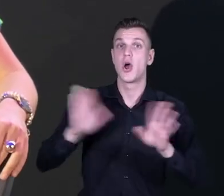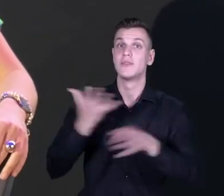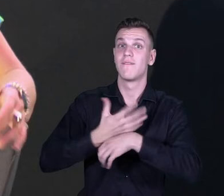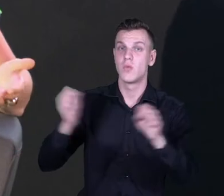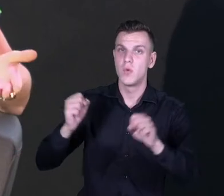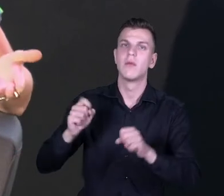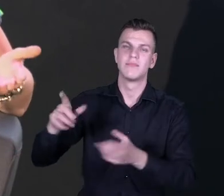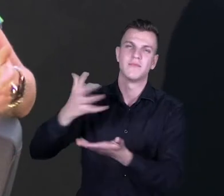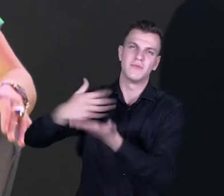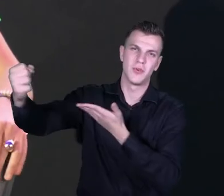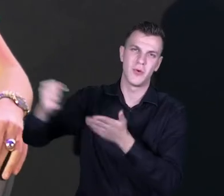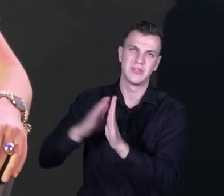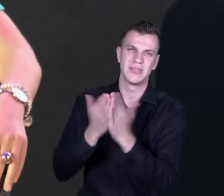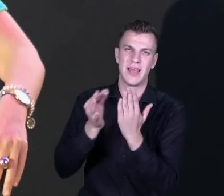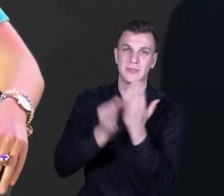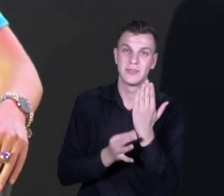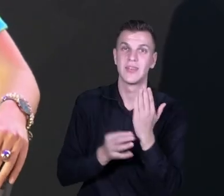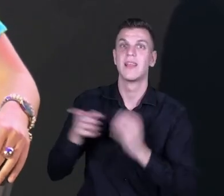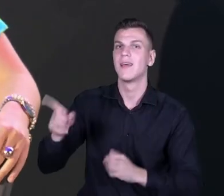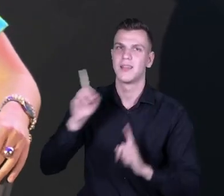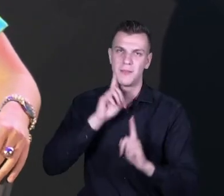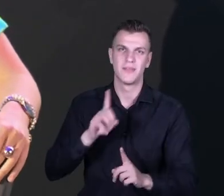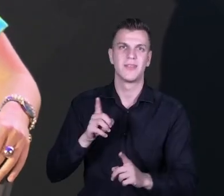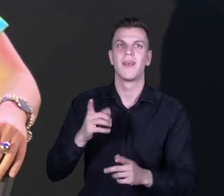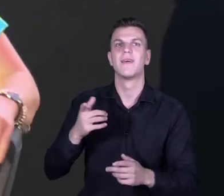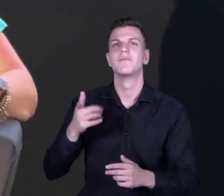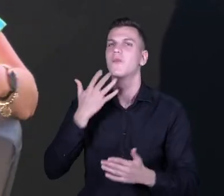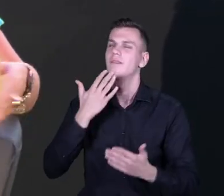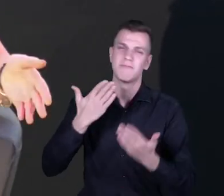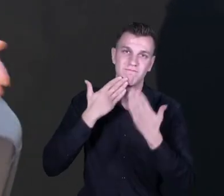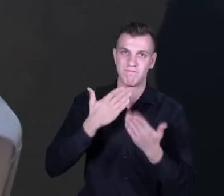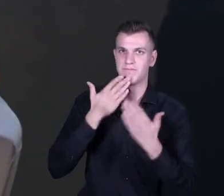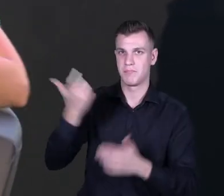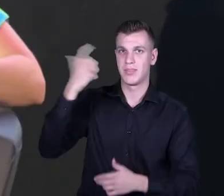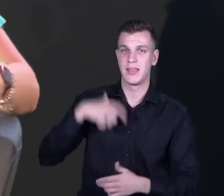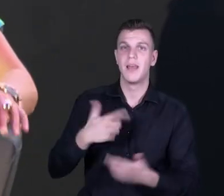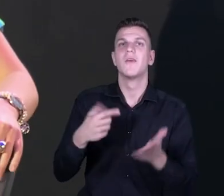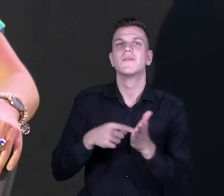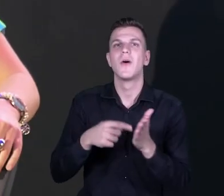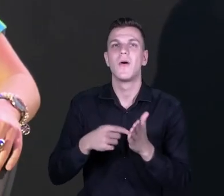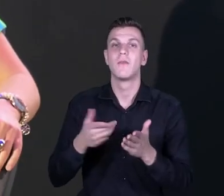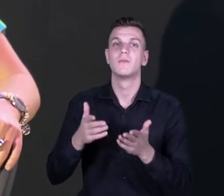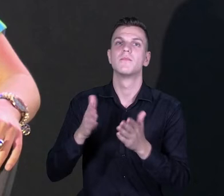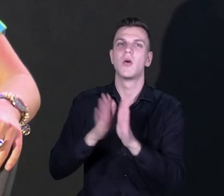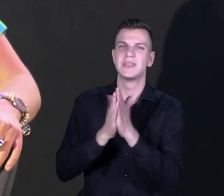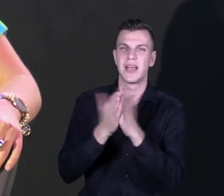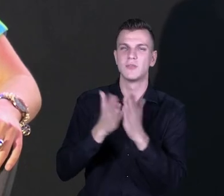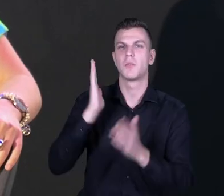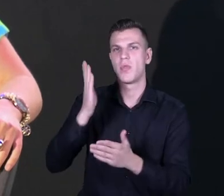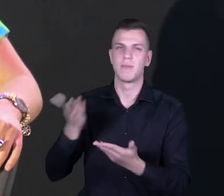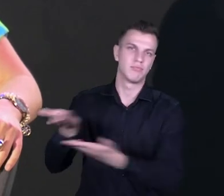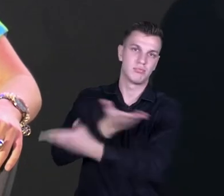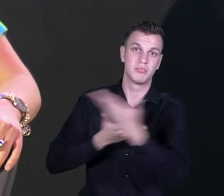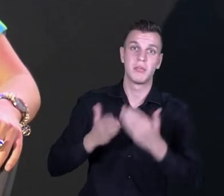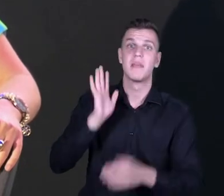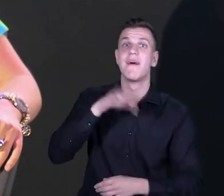doskonała pamiątka, budująca ich i bardzo podbudowująca, gdzie ten zeszyt mógł właśnie krążyć między nimi i wystarczyło czasami